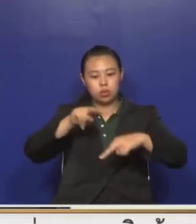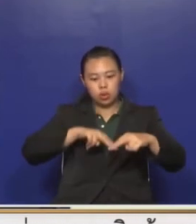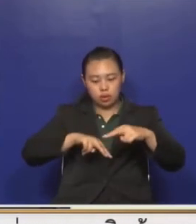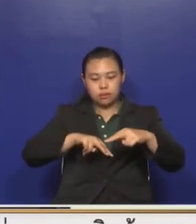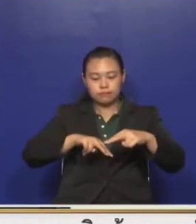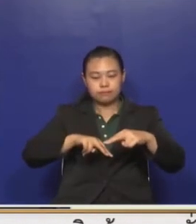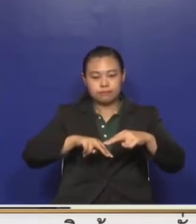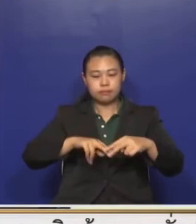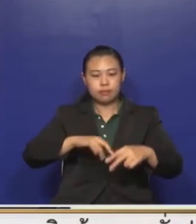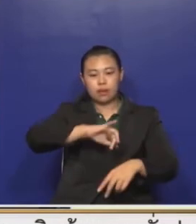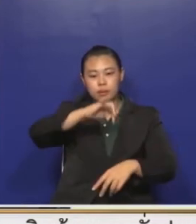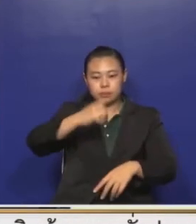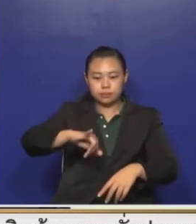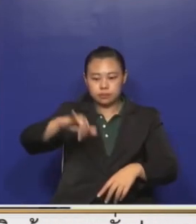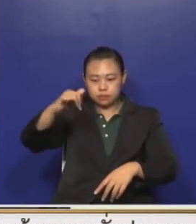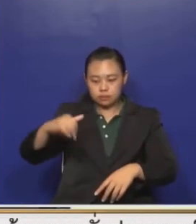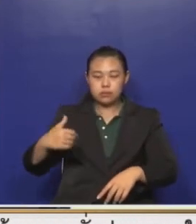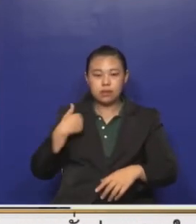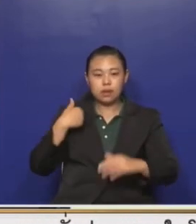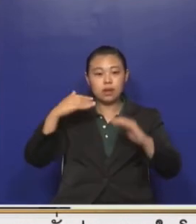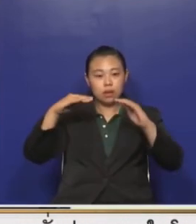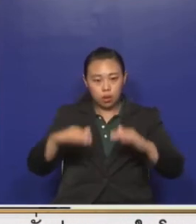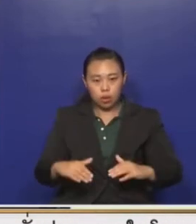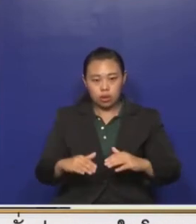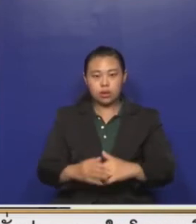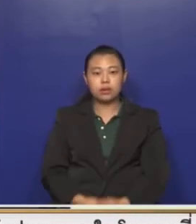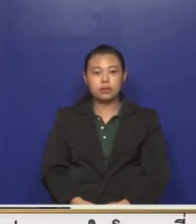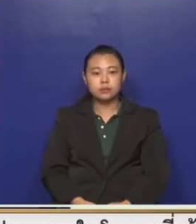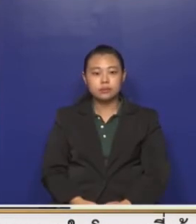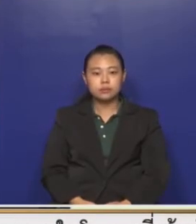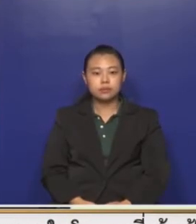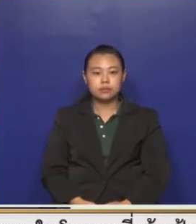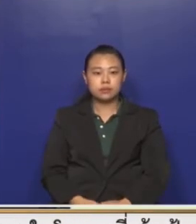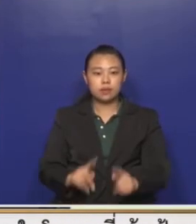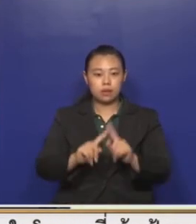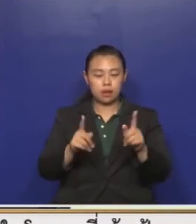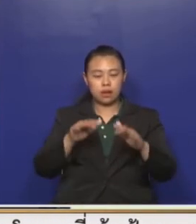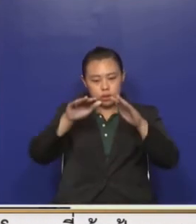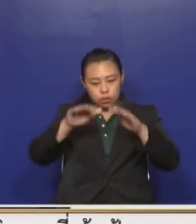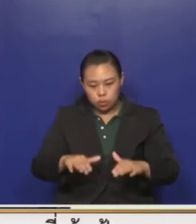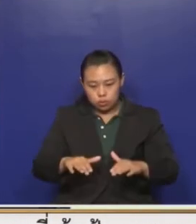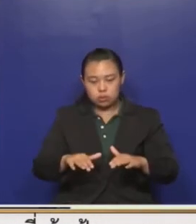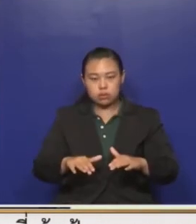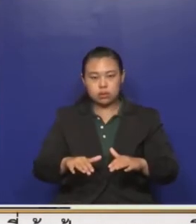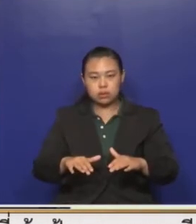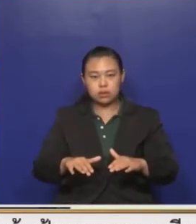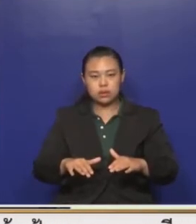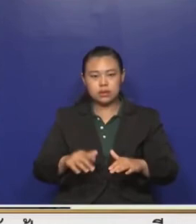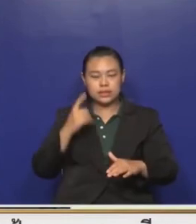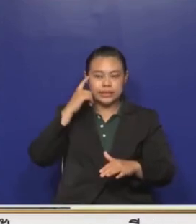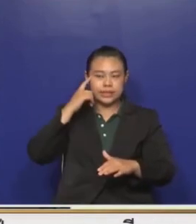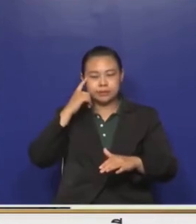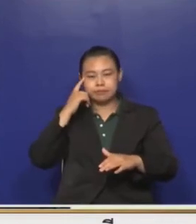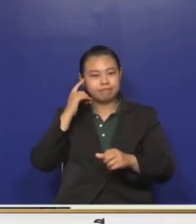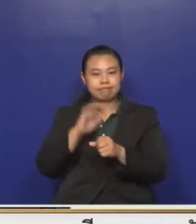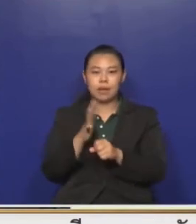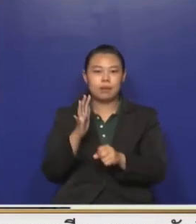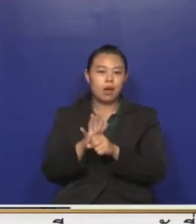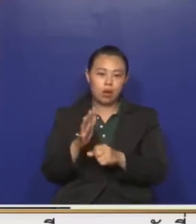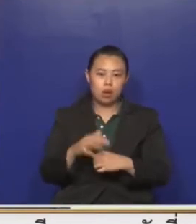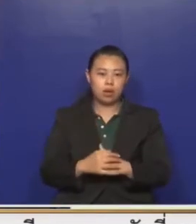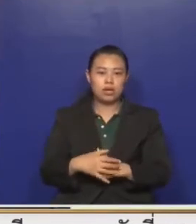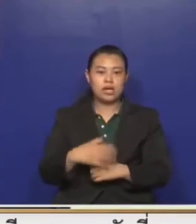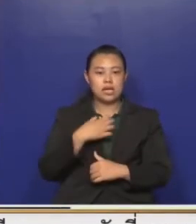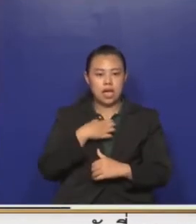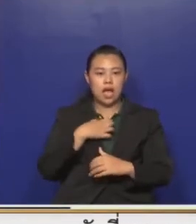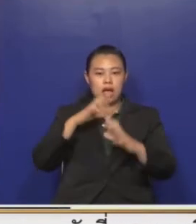จดก็ลดลงแต่ผมคิดวาการลดลงนั้นกคงยังไม่เพีงพอเพรเราอยากให้ส